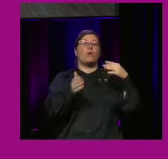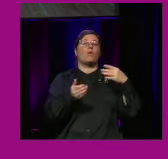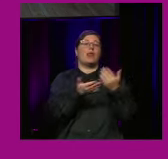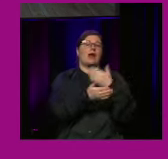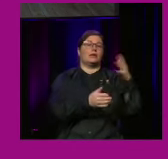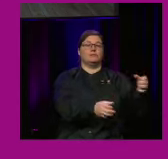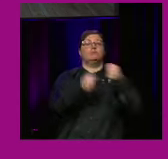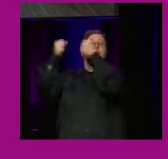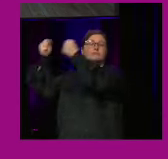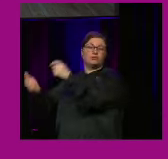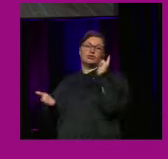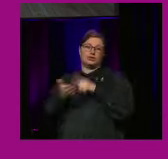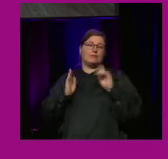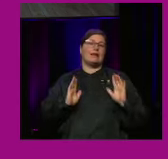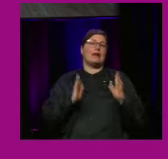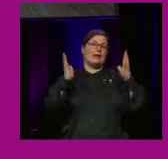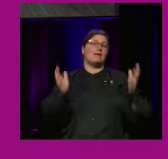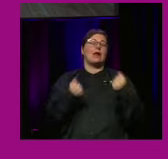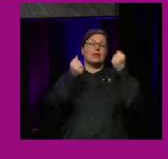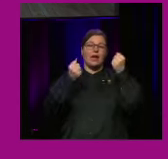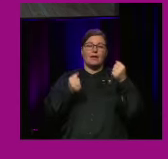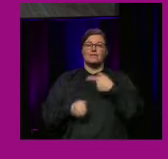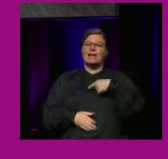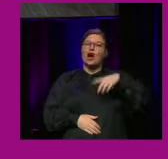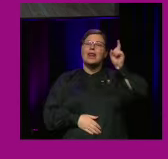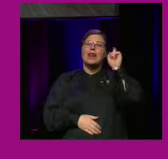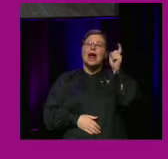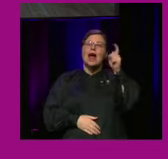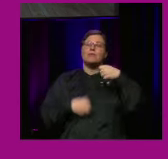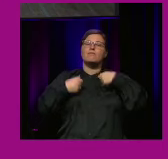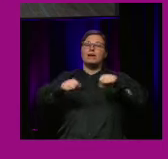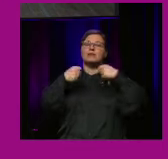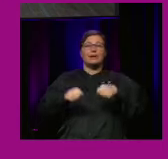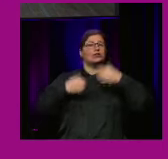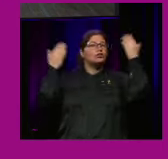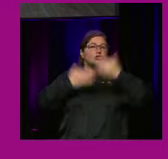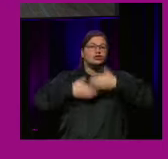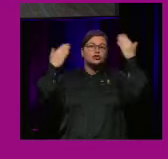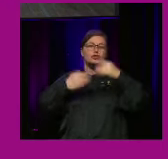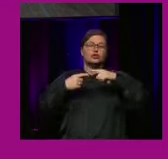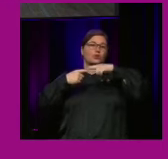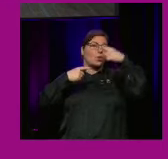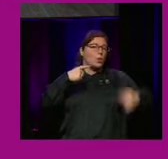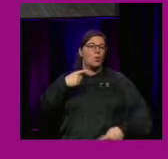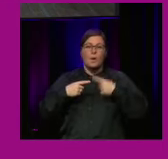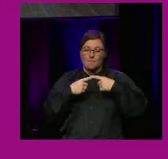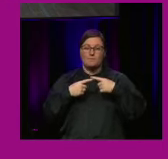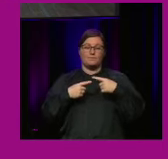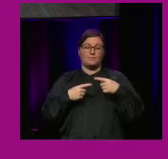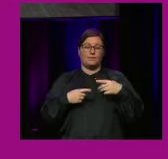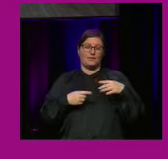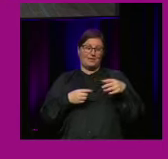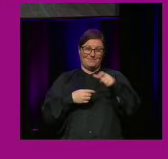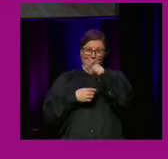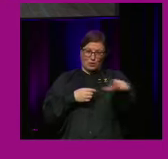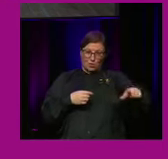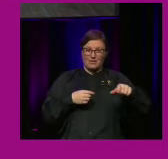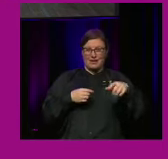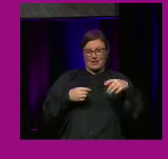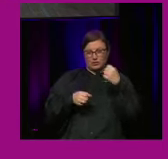deras liv. Vi har en larmverksamhet som pågår dygnet runt året om där människorättsförsvarare